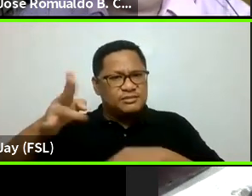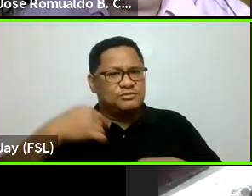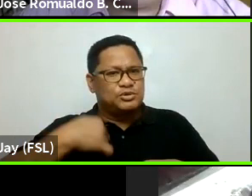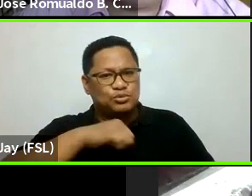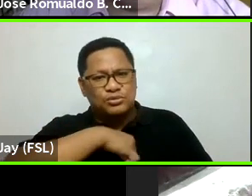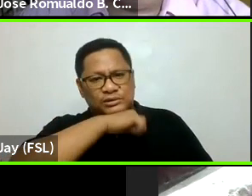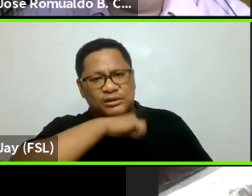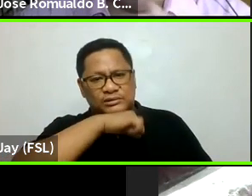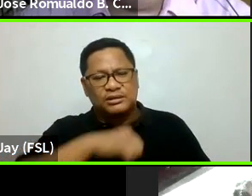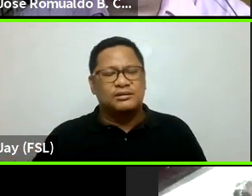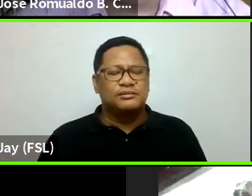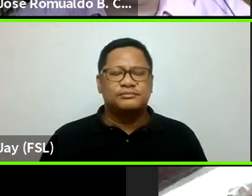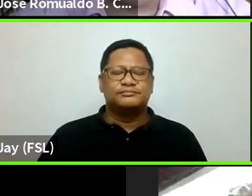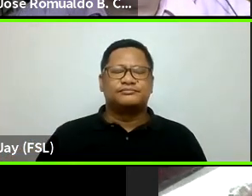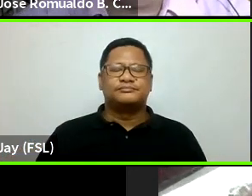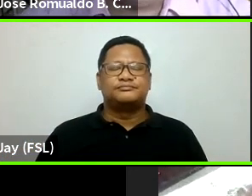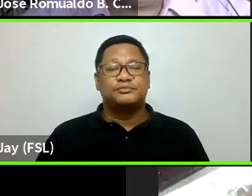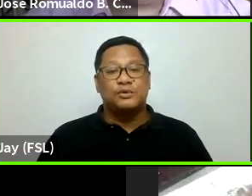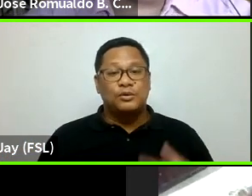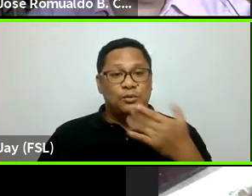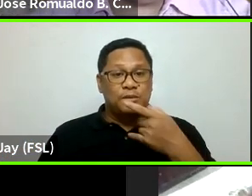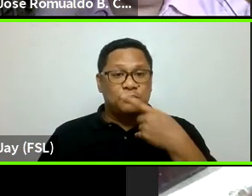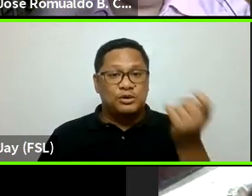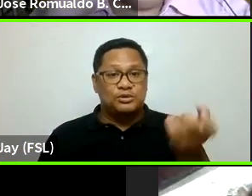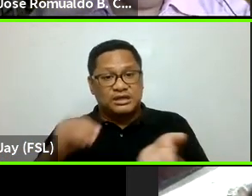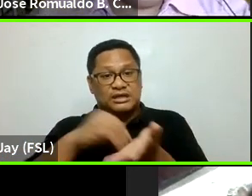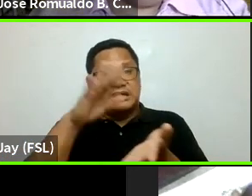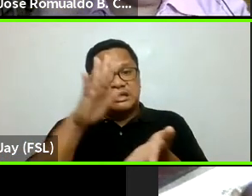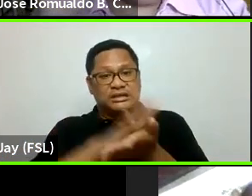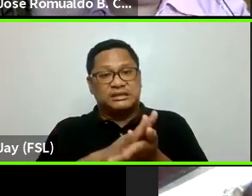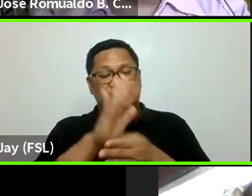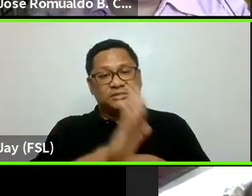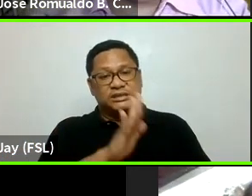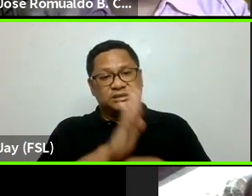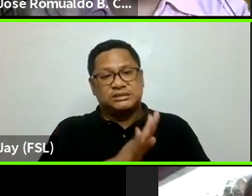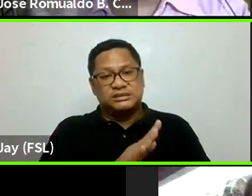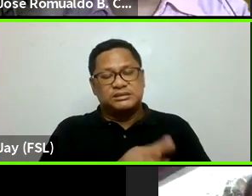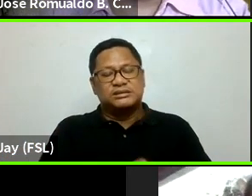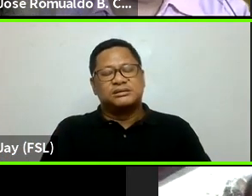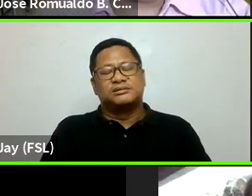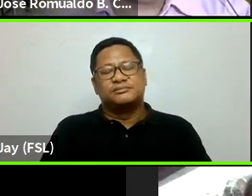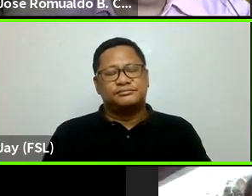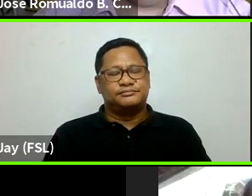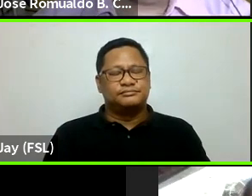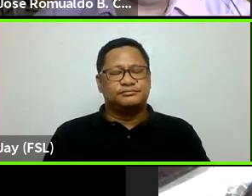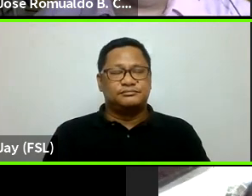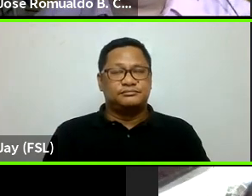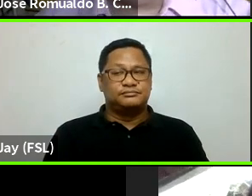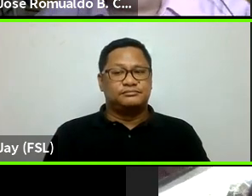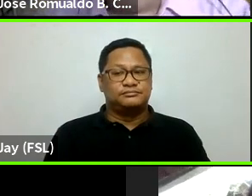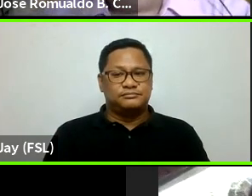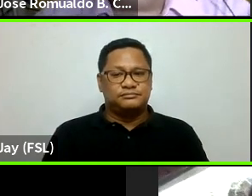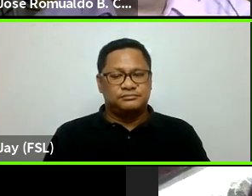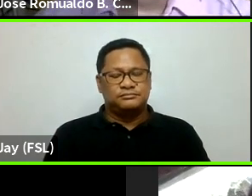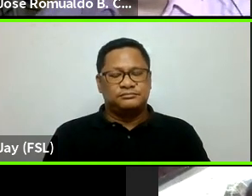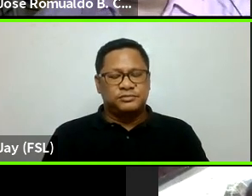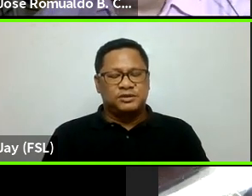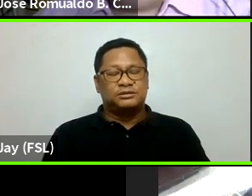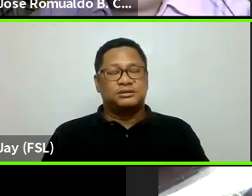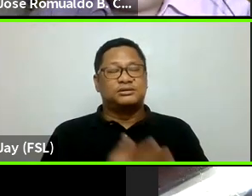school. Because of yung credit business. Meron siyang credit business eh. Paikot siya.